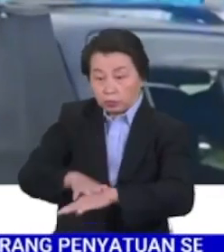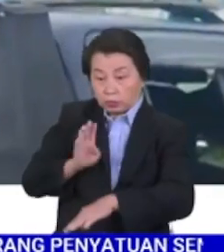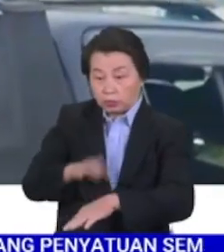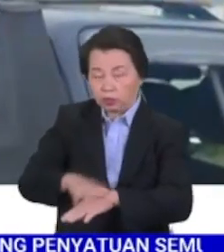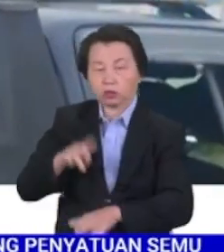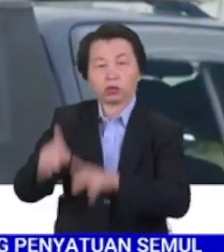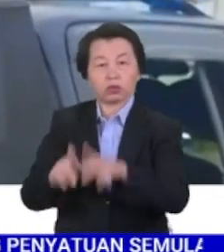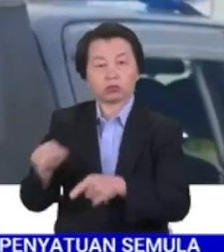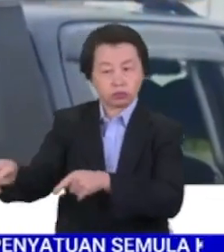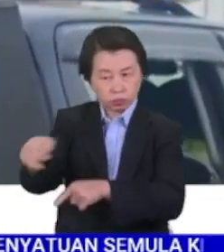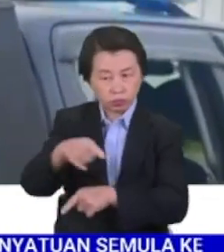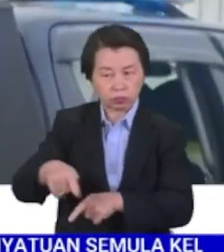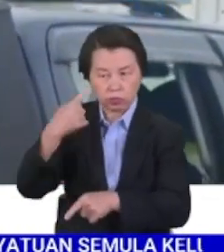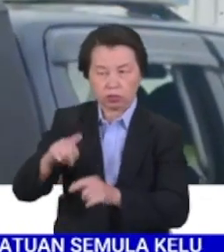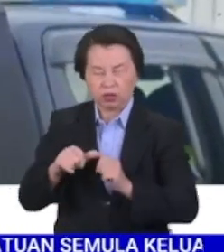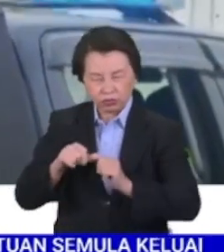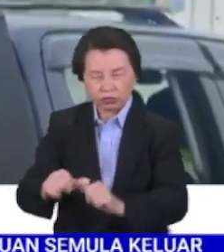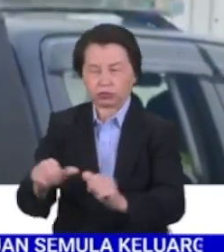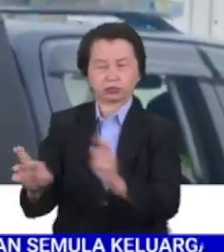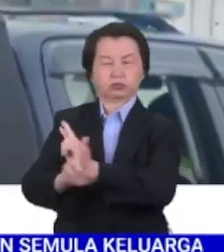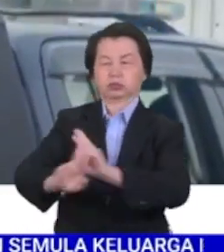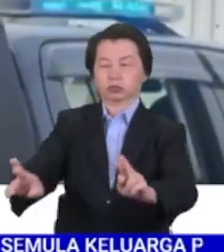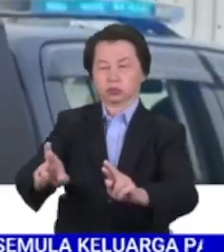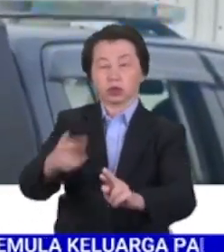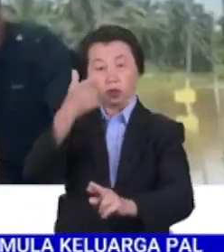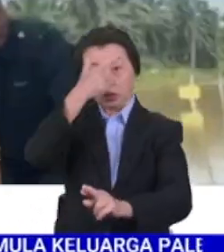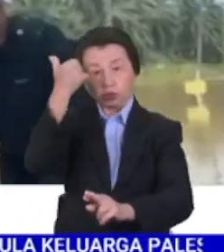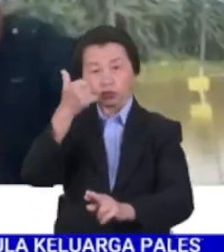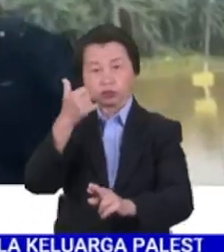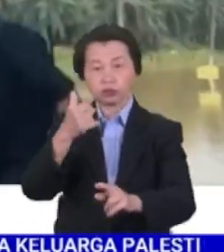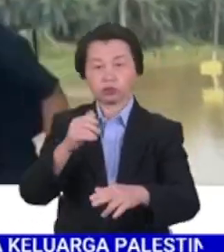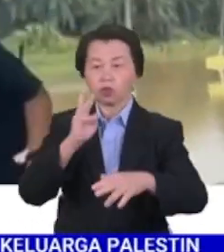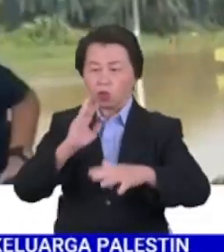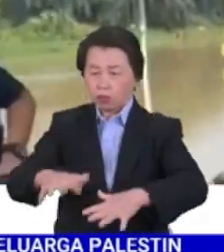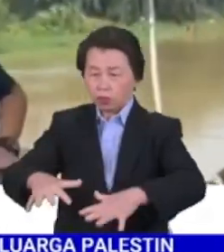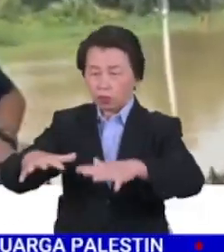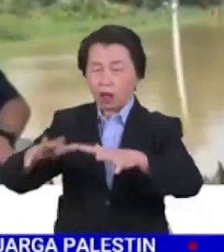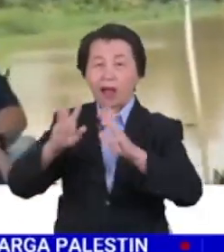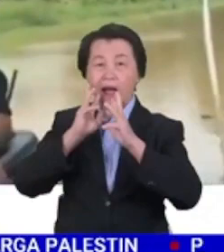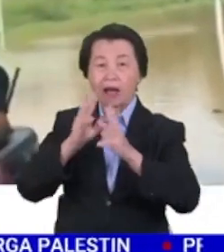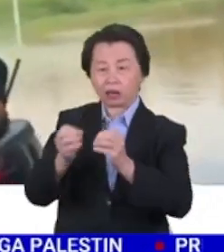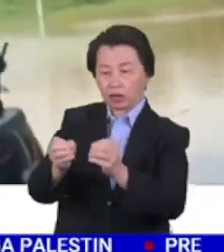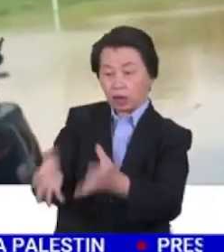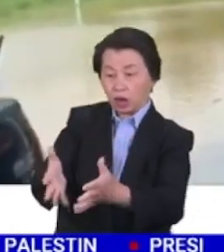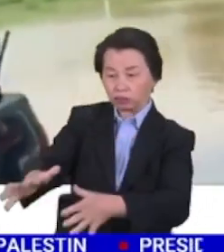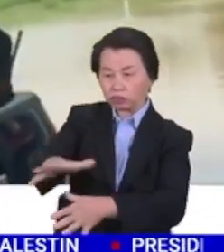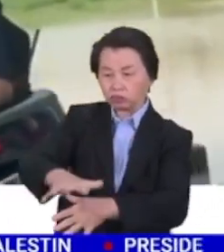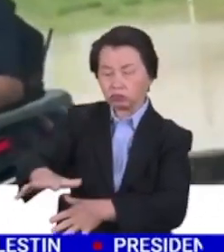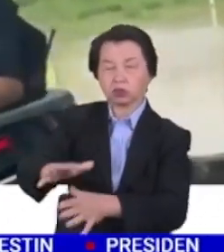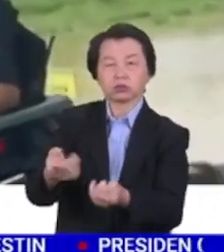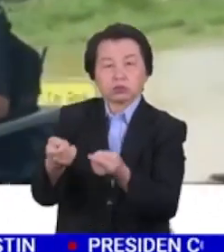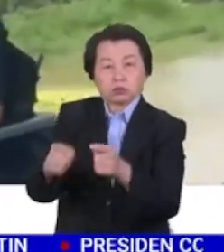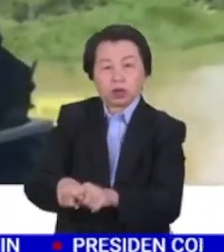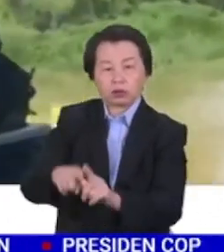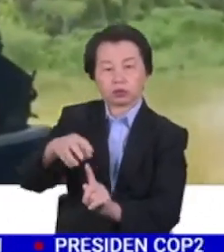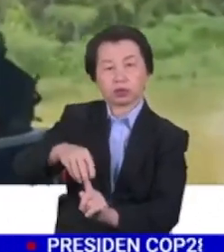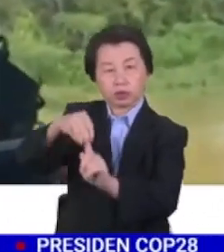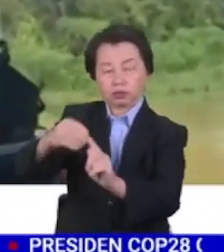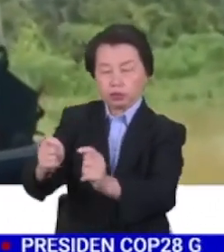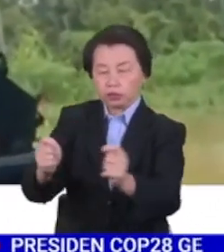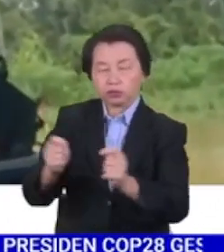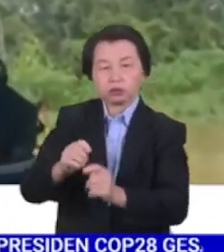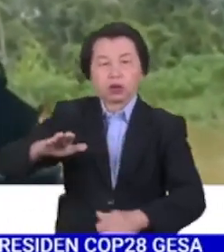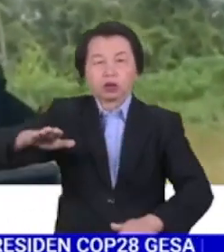kepada penduduk terjejas untuk terus bersiap siaga berikutan fenomena banjir termenung yang dijangka berlaku terutama di